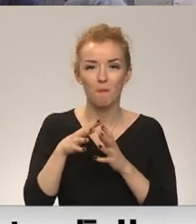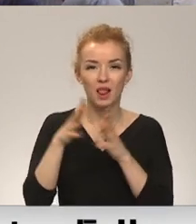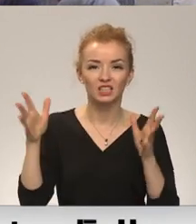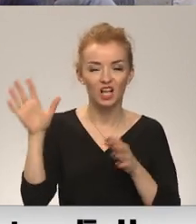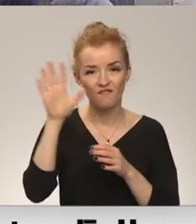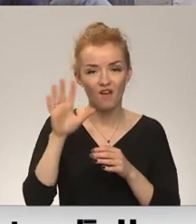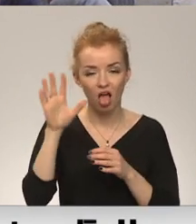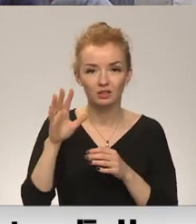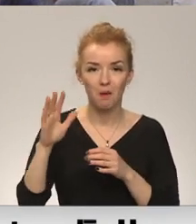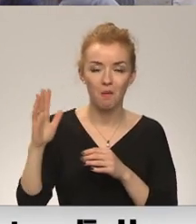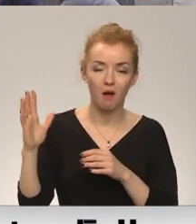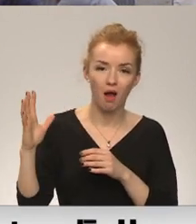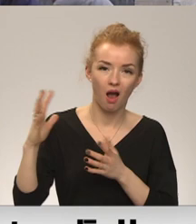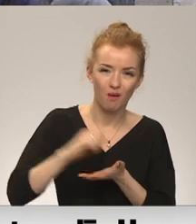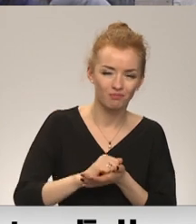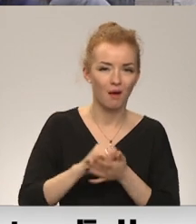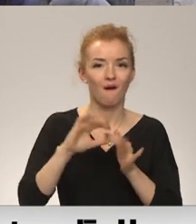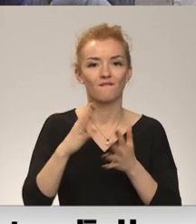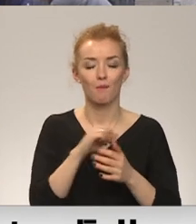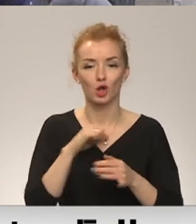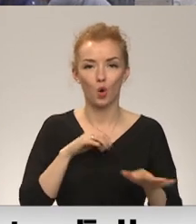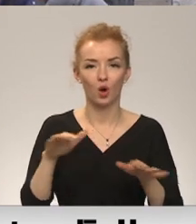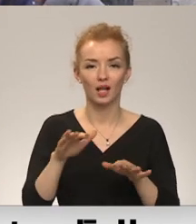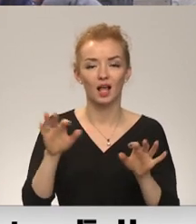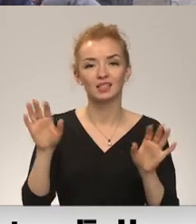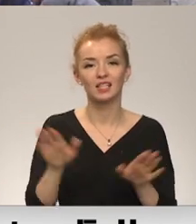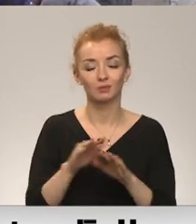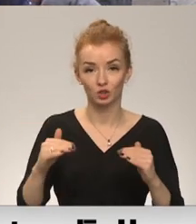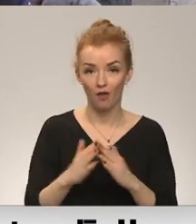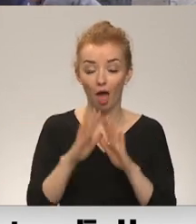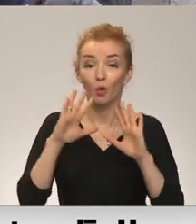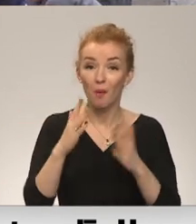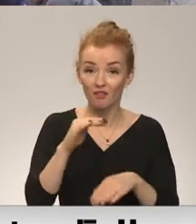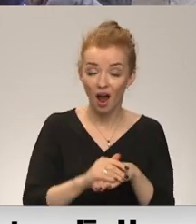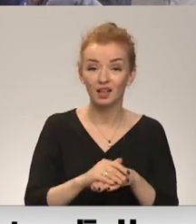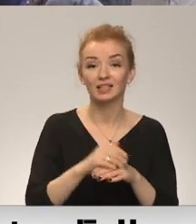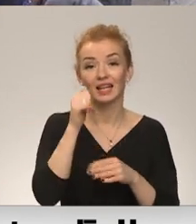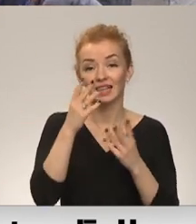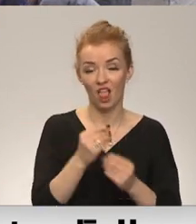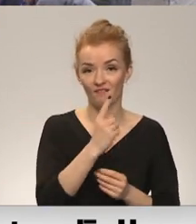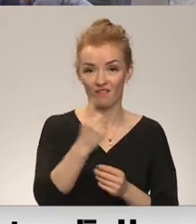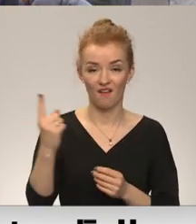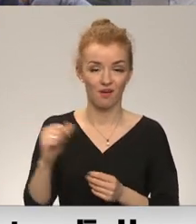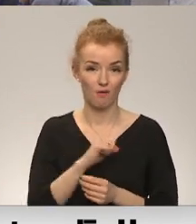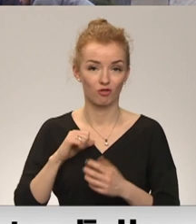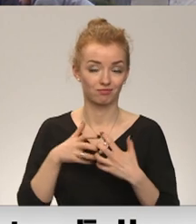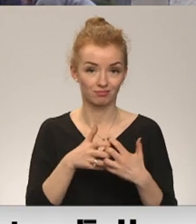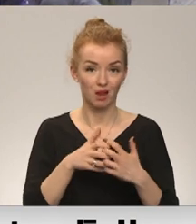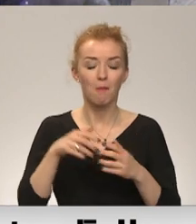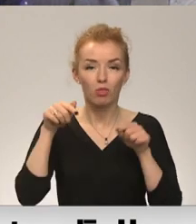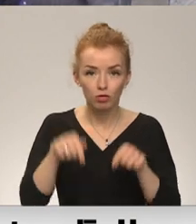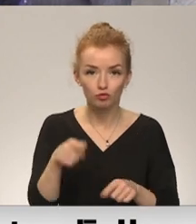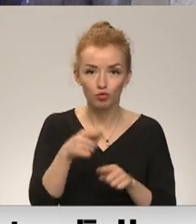vai dziesmu svētkus noorganizēt, bet visā pārējā laikā mēs tā kā cīnāmies pa vienam. Bet tad bija tiešām, ka cilvēki